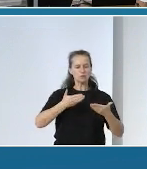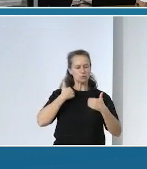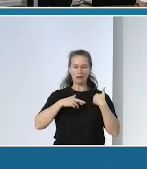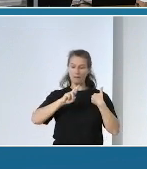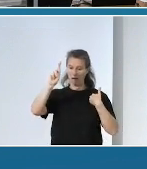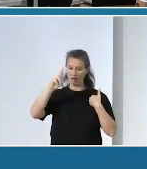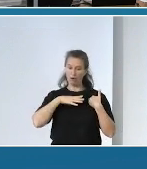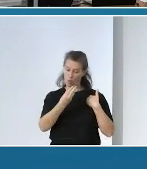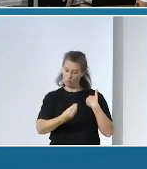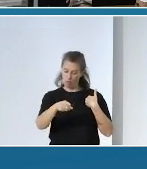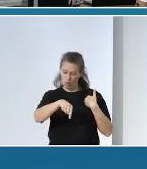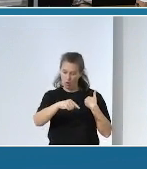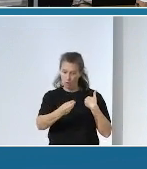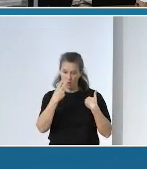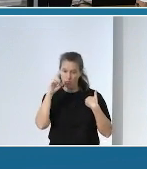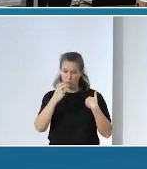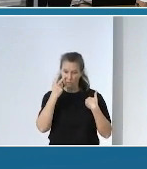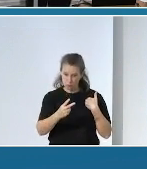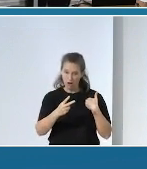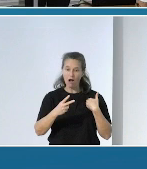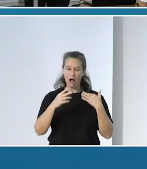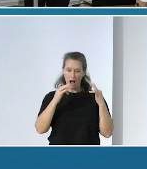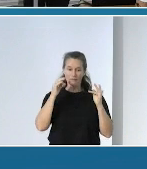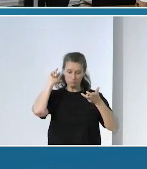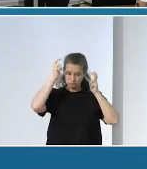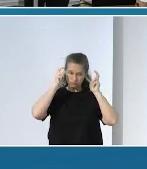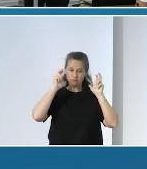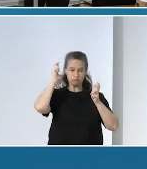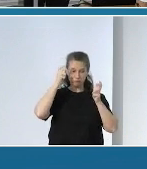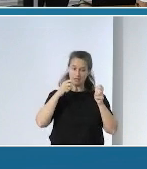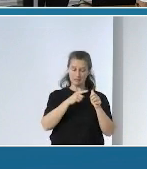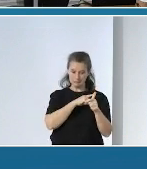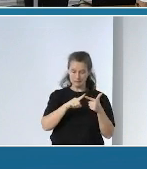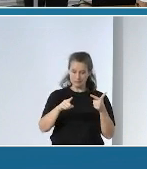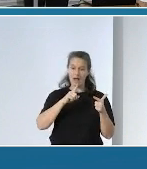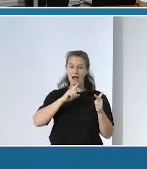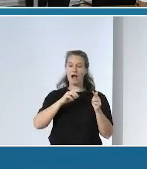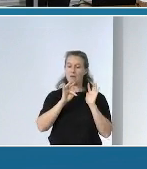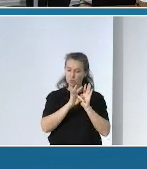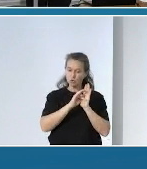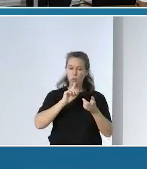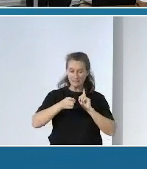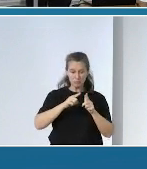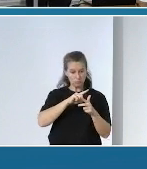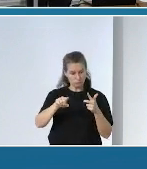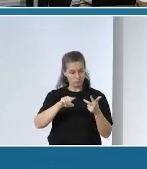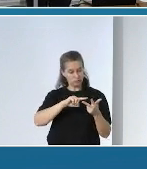enfants que vous pourrez retrouver avec atteinte des fonctions vestibulaires, atteinte des fonctions exécutives,